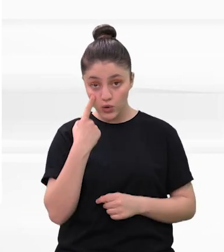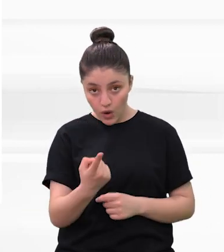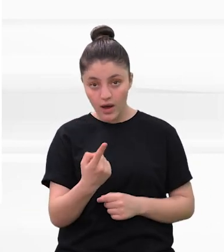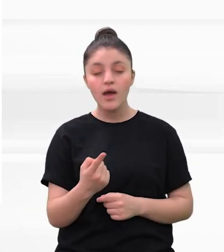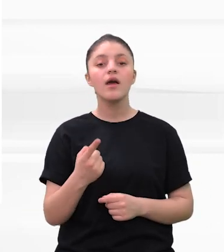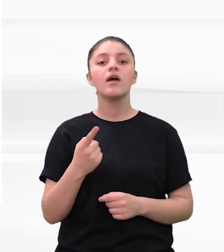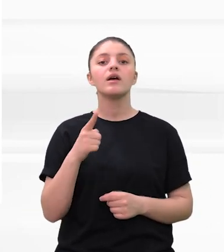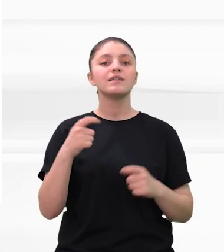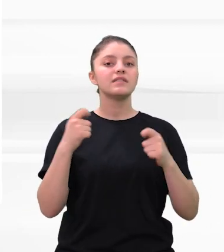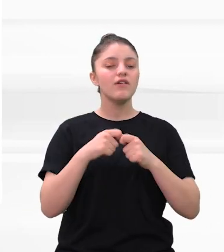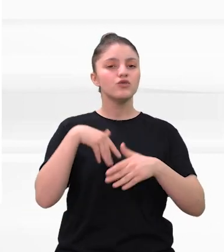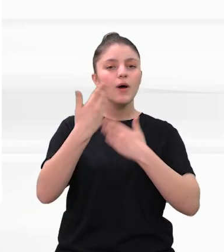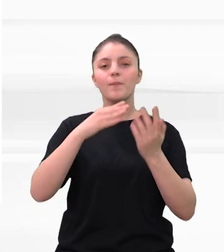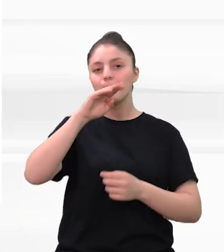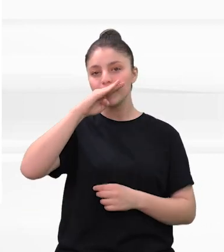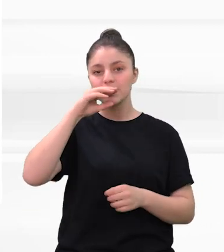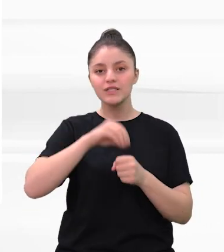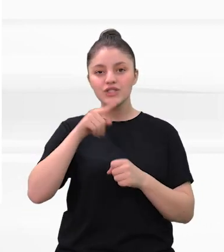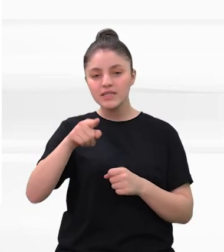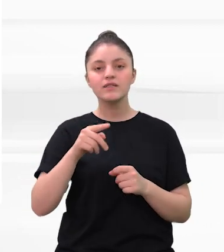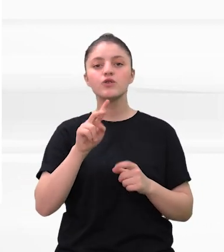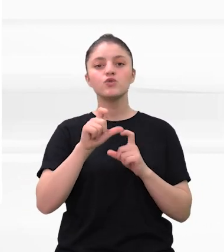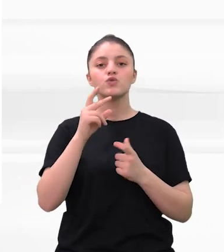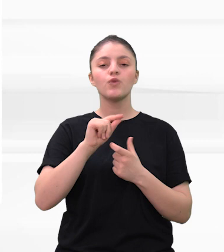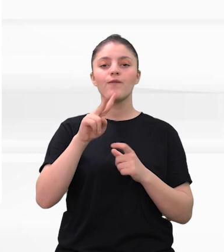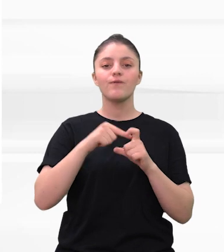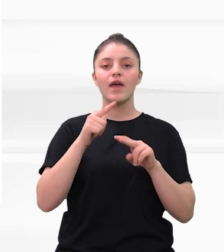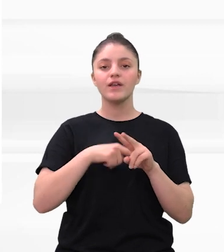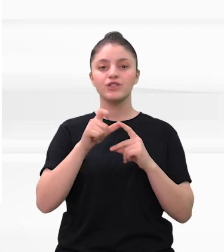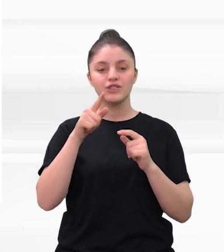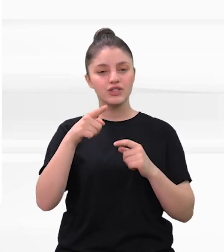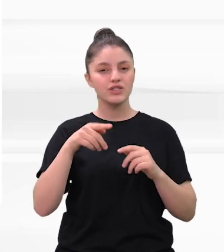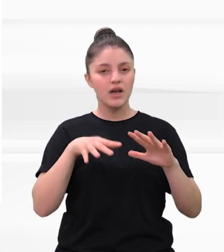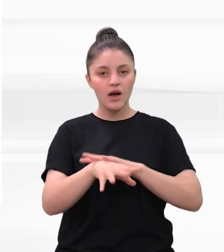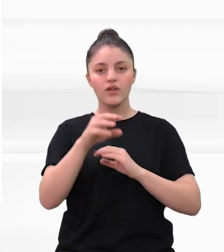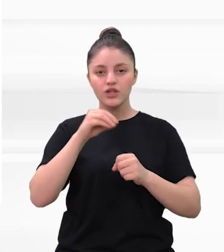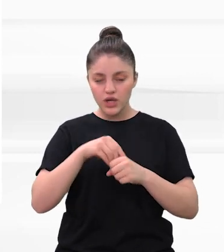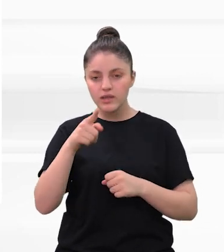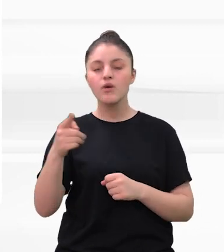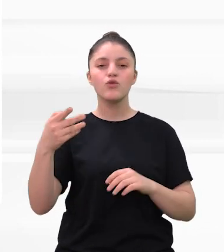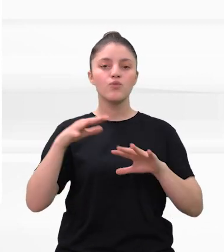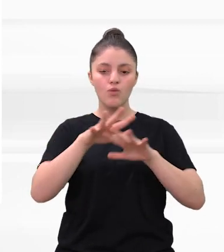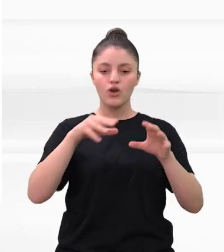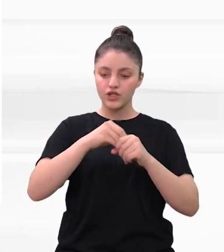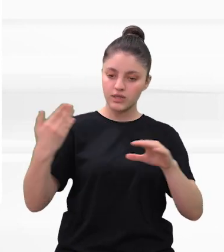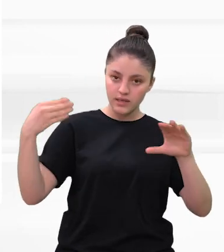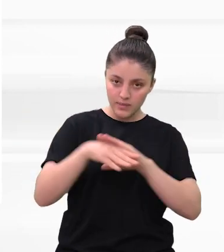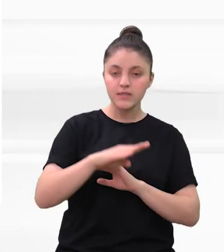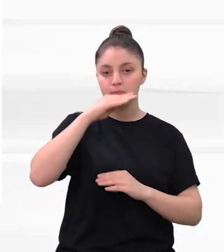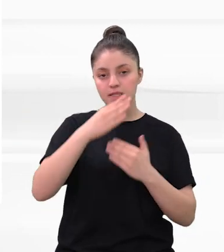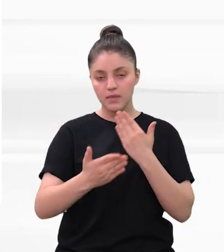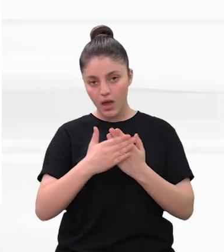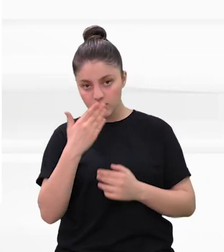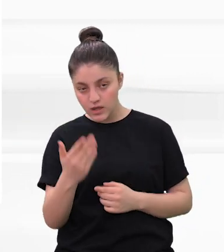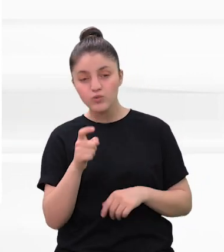hapisle savaşından sonra Mısır'da yaşanan süreç kalp krizinden sonra sovyetlerin bölgeye girmesi ve Mısır desteklemesi